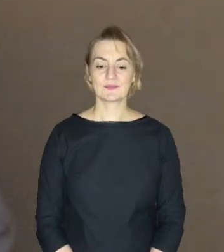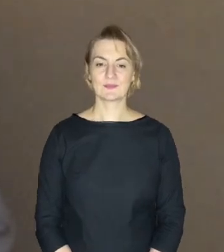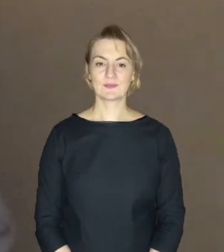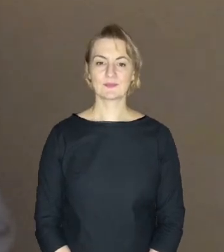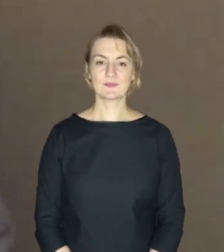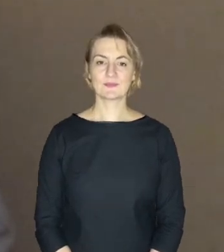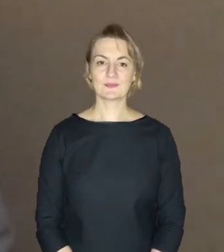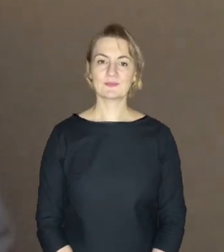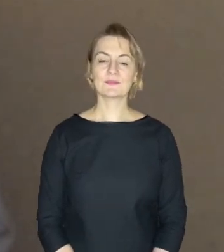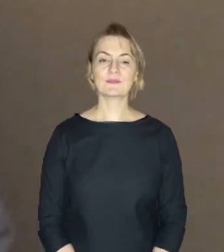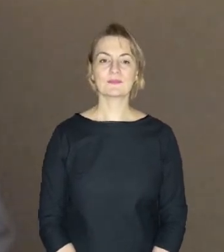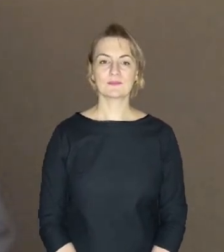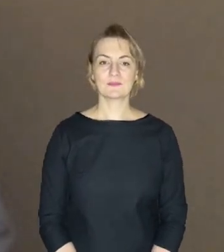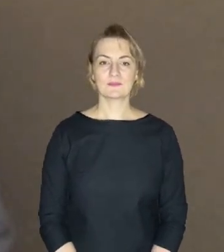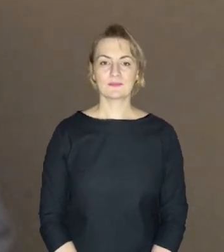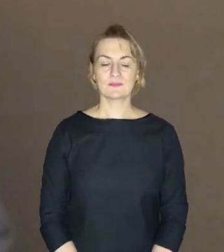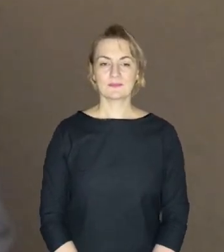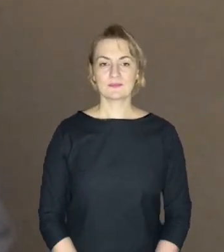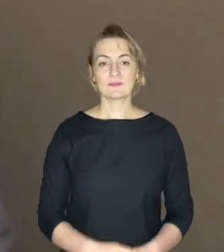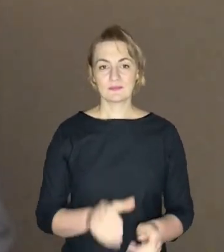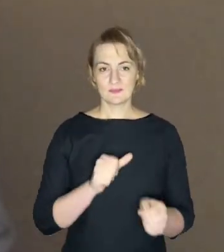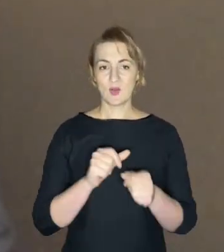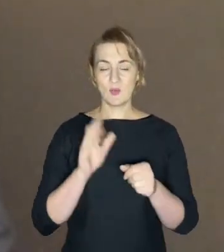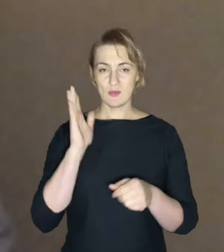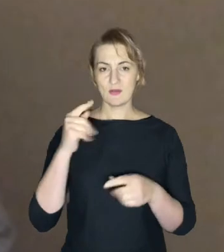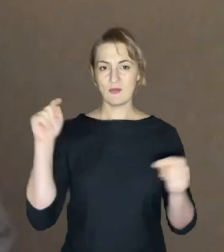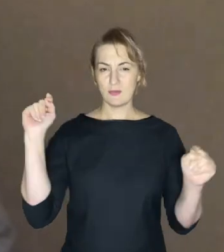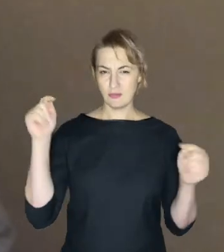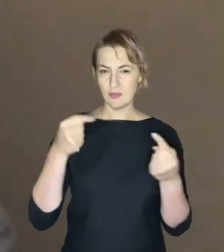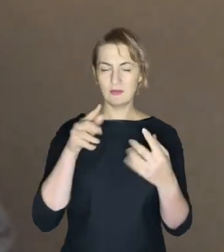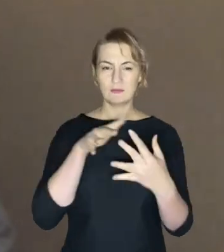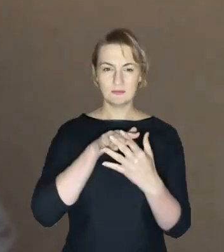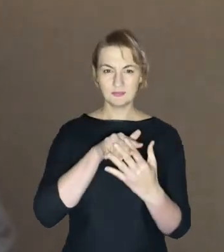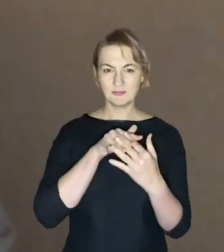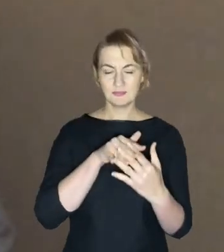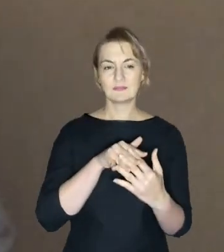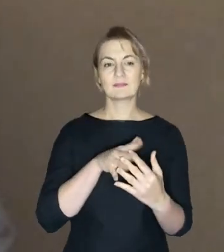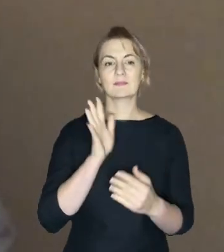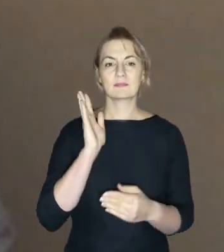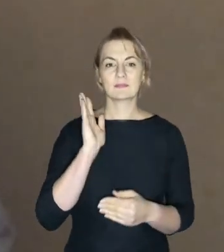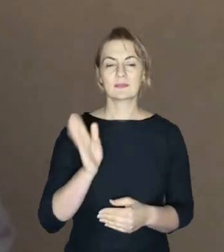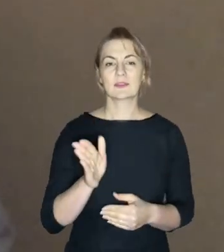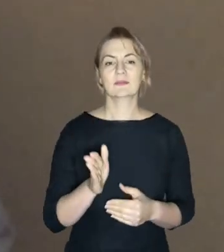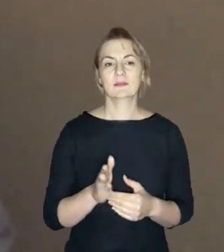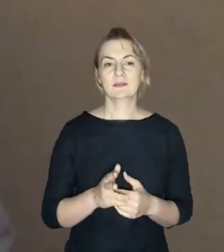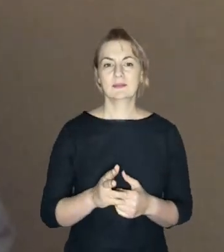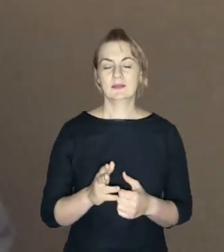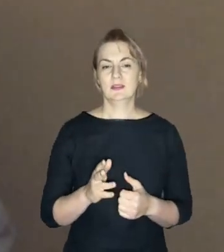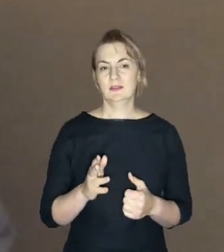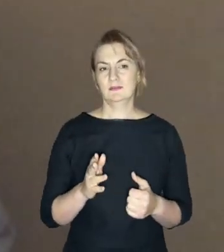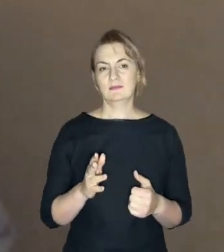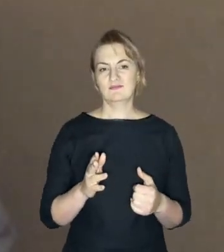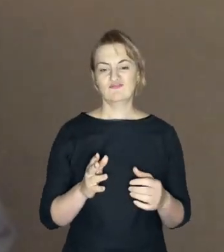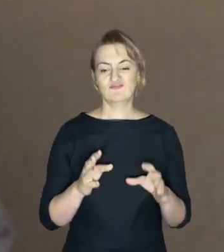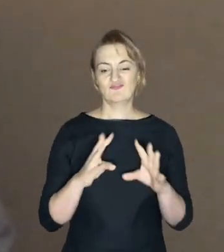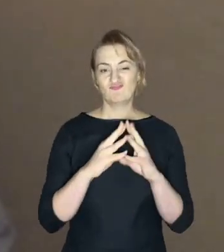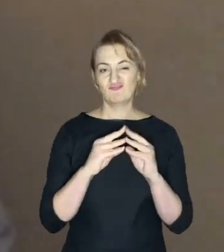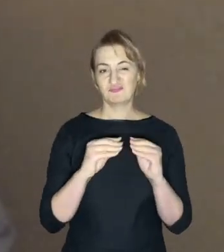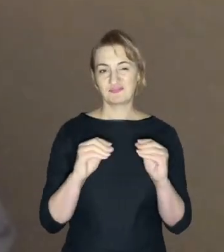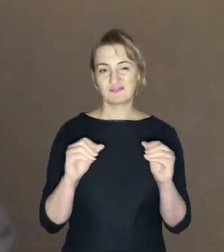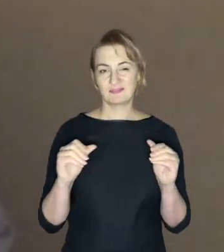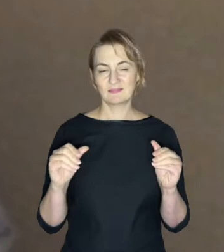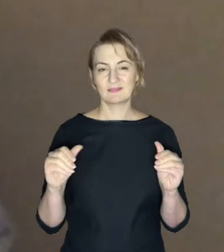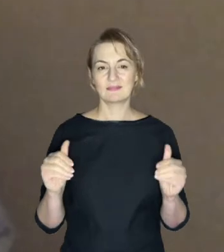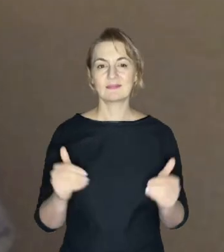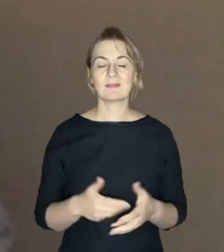z tej konfrontacji musi się, pewnie powstanie spora kupa popiołu, ale